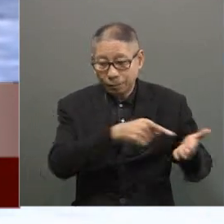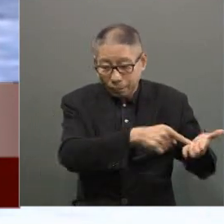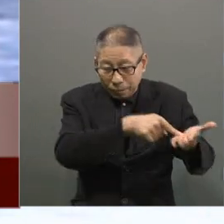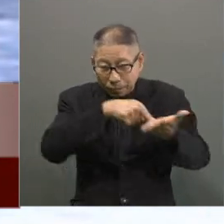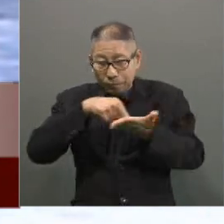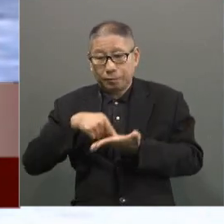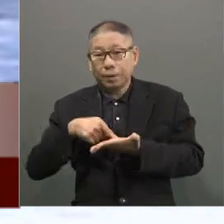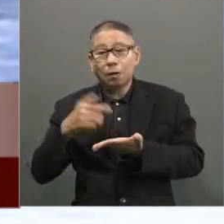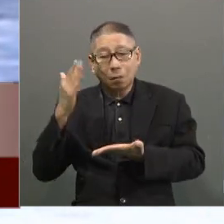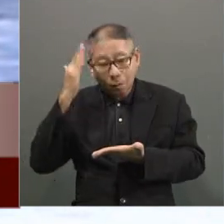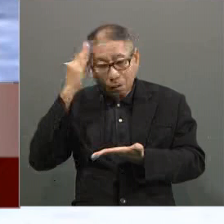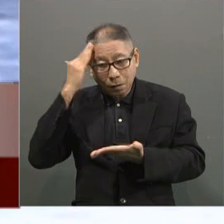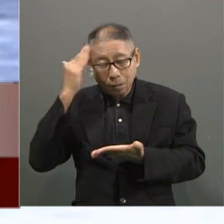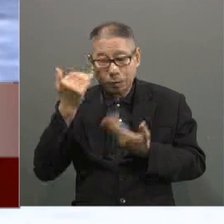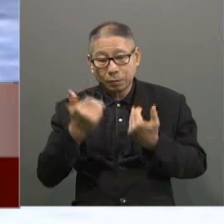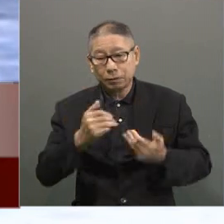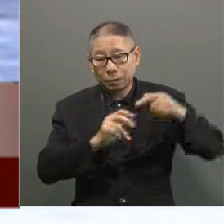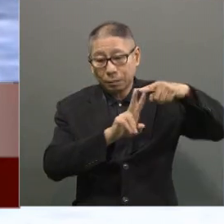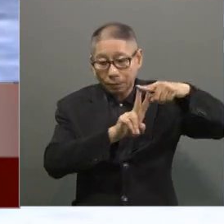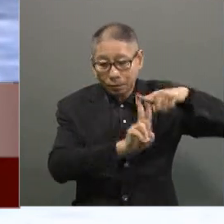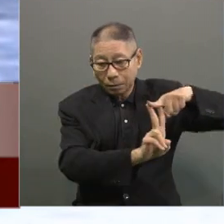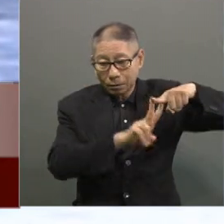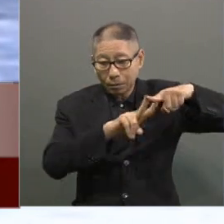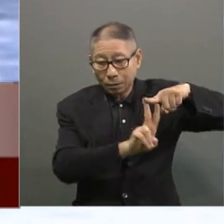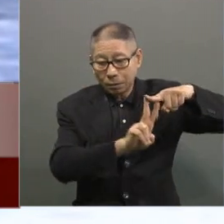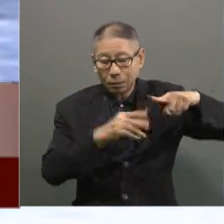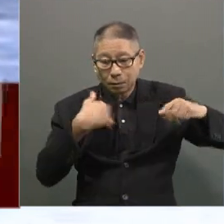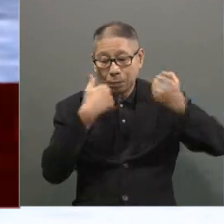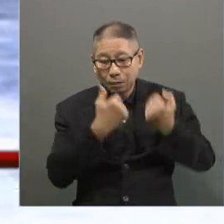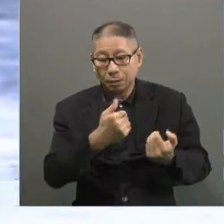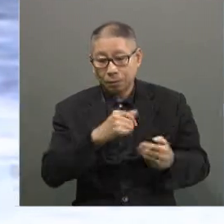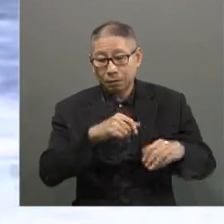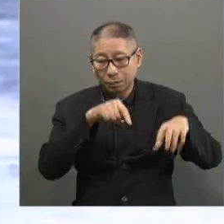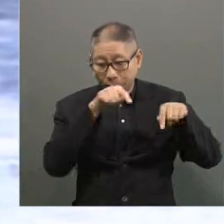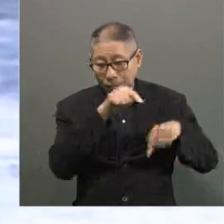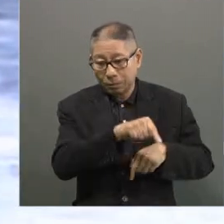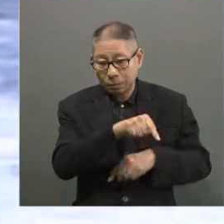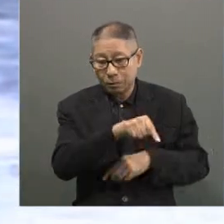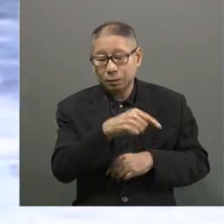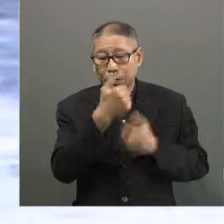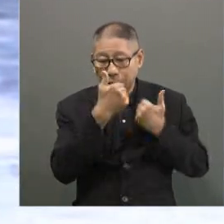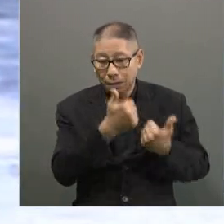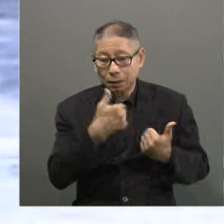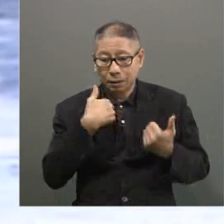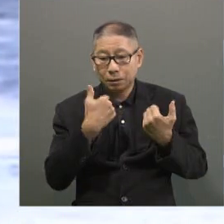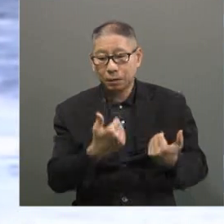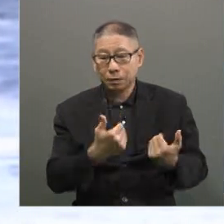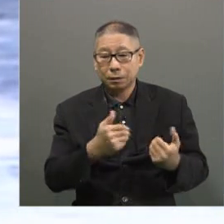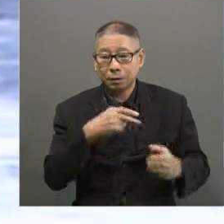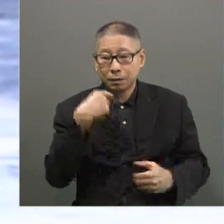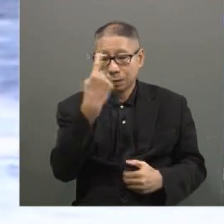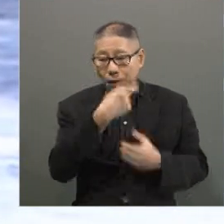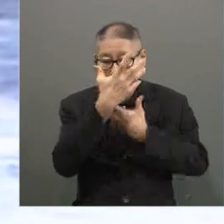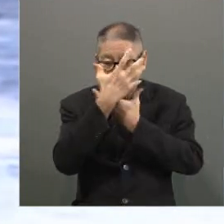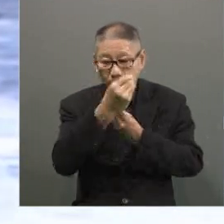ที่มาลานคนเมืองต่างๆนะฮะผมก็จะได้เป็นพื้นที่ที่ปลอดภัยนะแล้วก็อยู่ในวงที่ใครสนใจก็ม